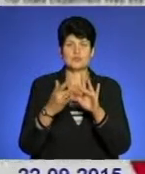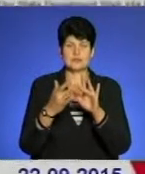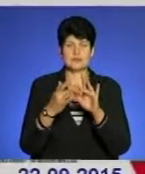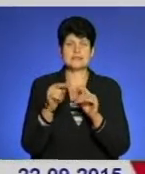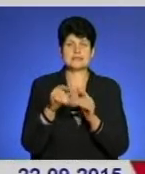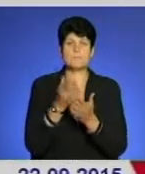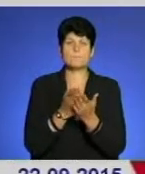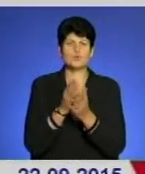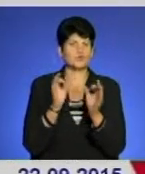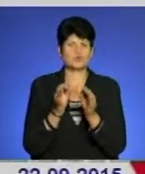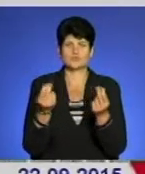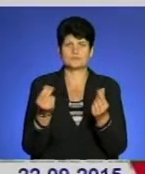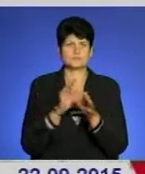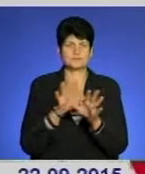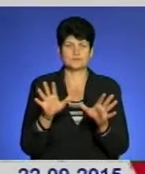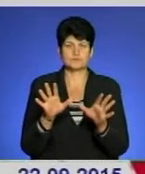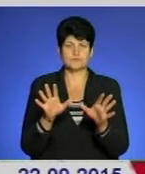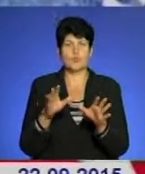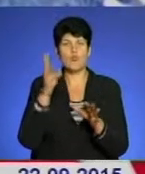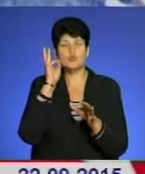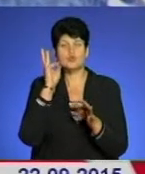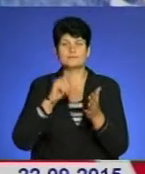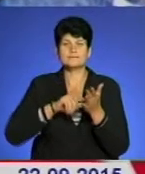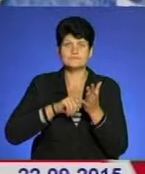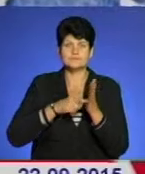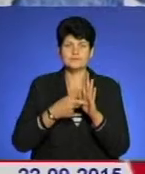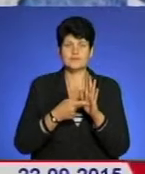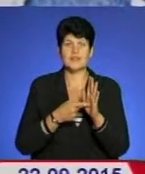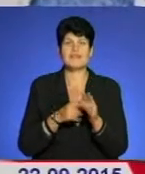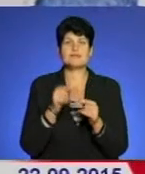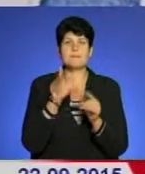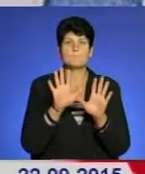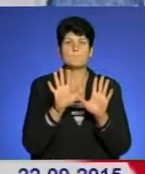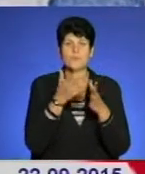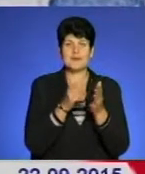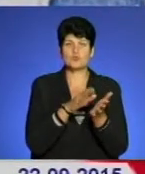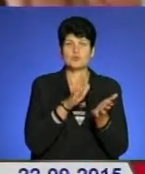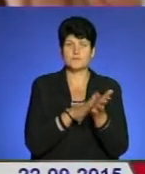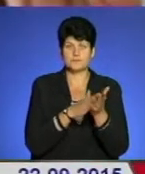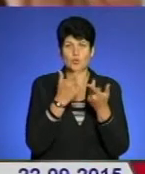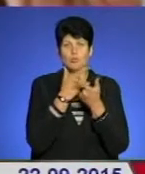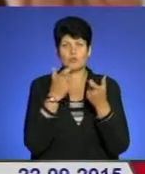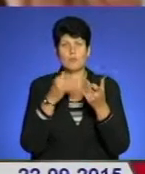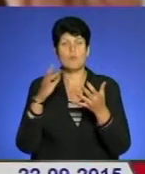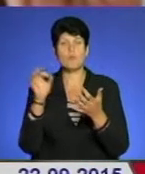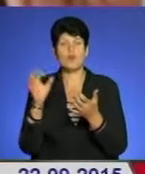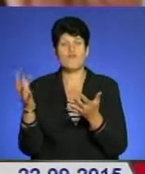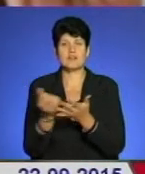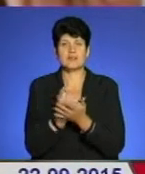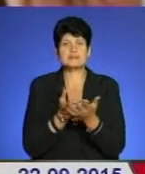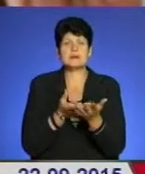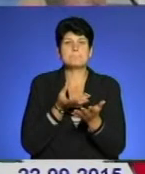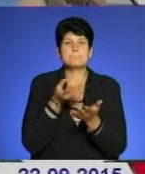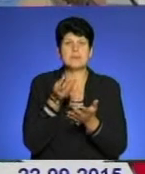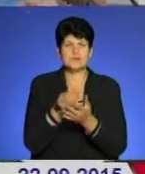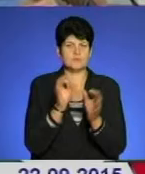Така послуга нічого не вартує. В посольстві наполегливо наголошують, від моменту реєстрації до повідомлення про виграш сплачувати